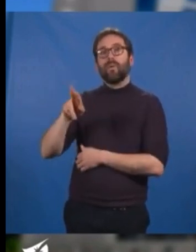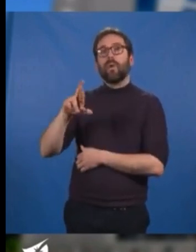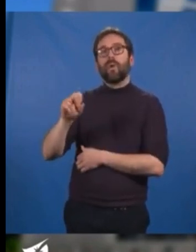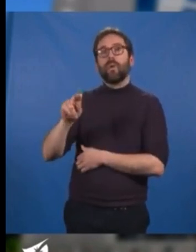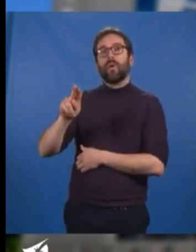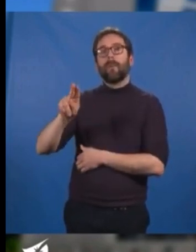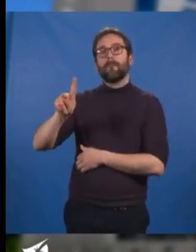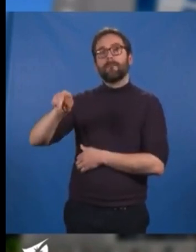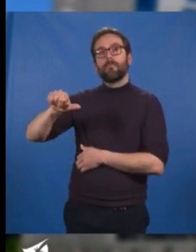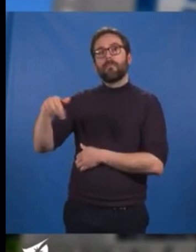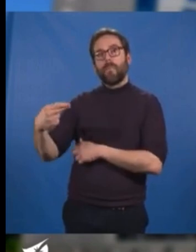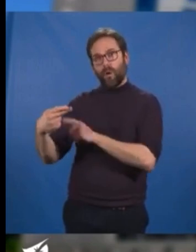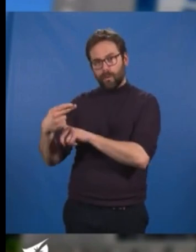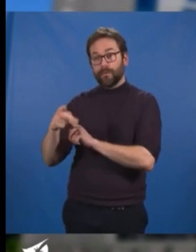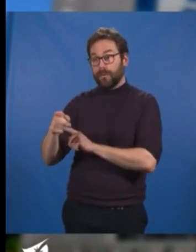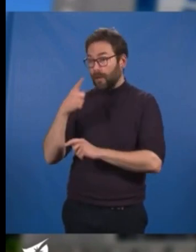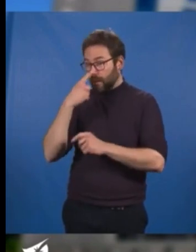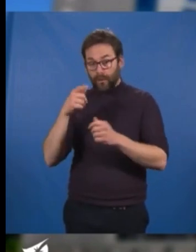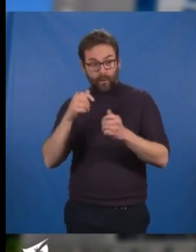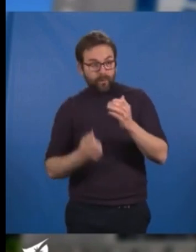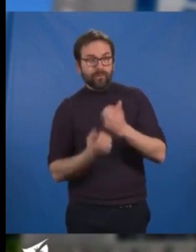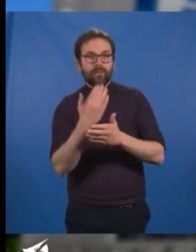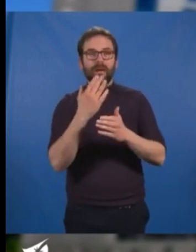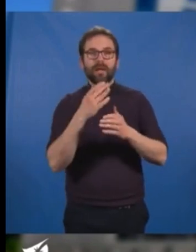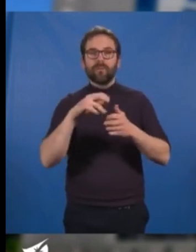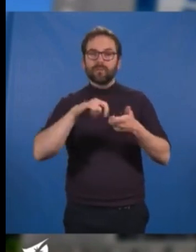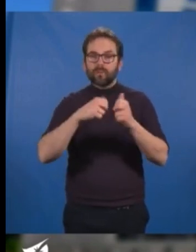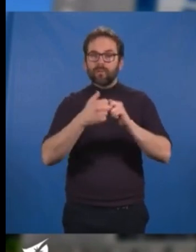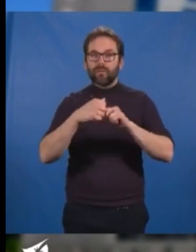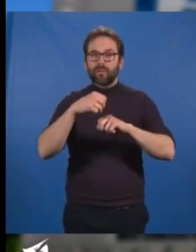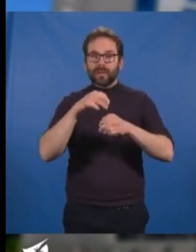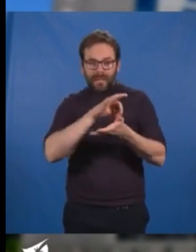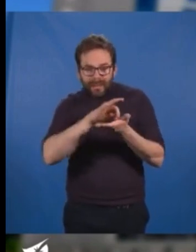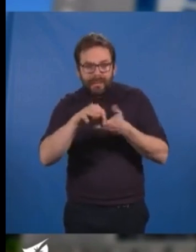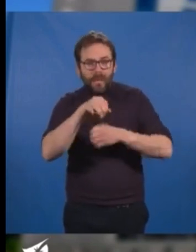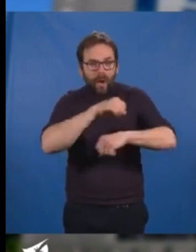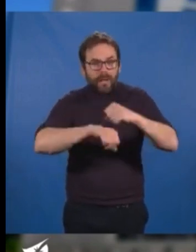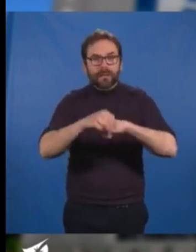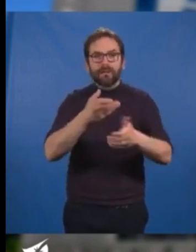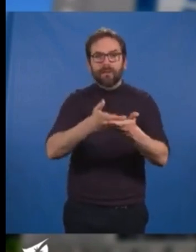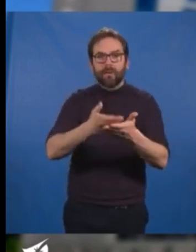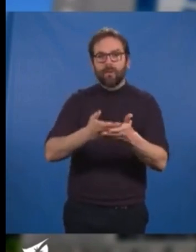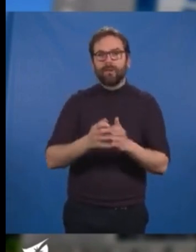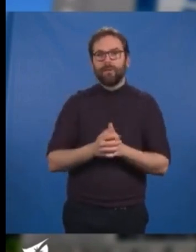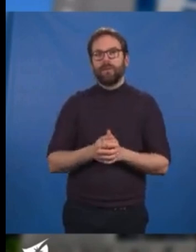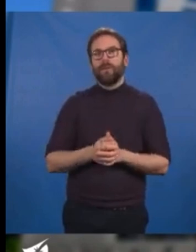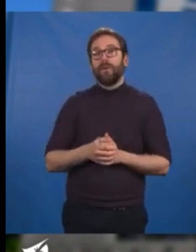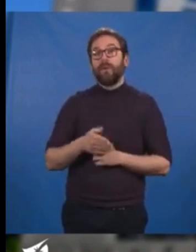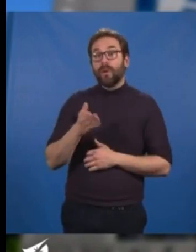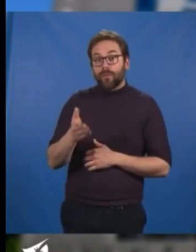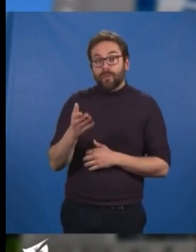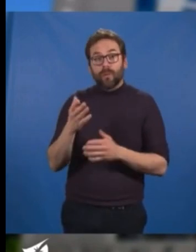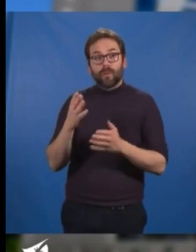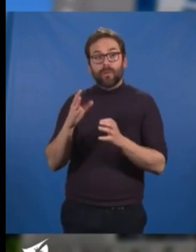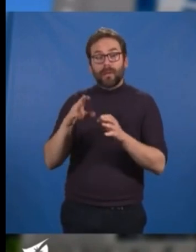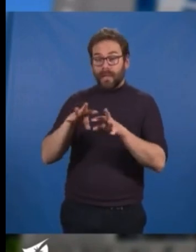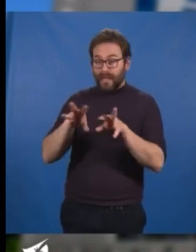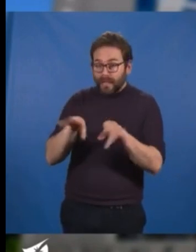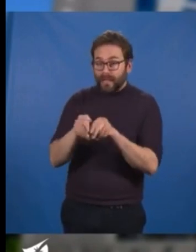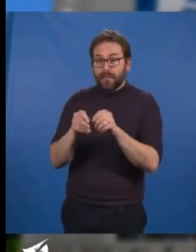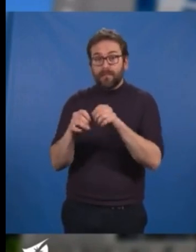d'urbanisme structurant et stratégique qui s'ouvre pour Nantes avec cette délibération. Donc, alimenter nos réflexions avec le travail d'équipes de